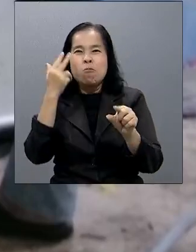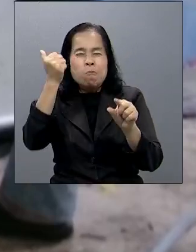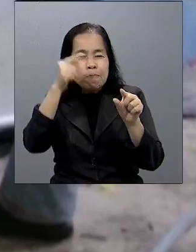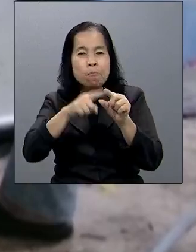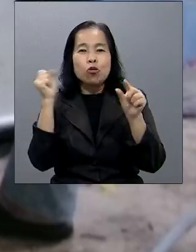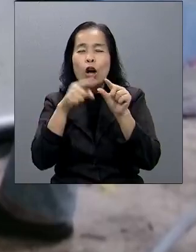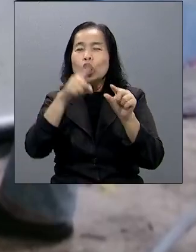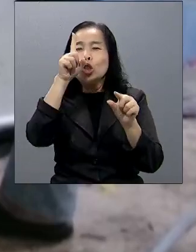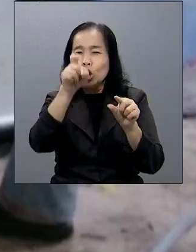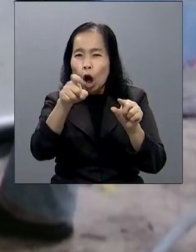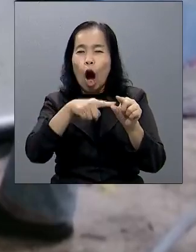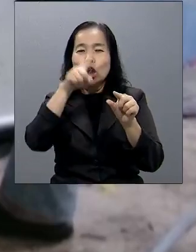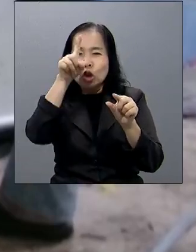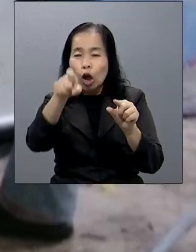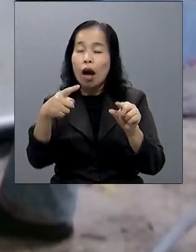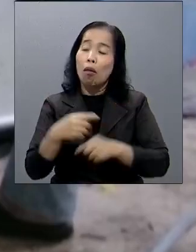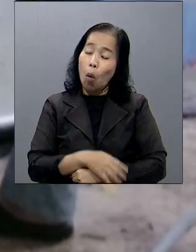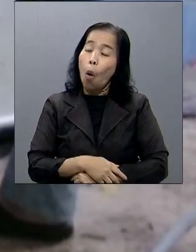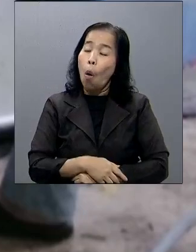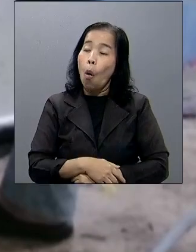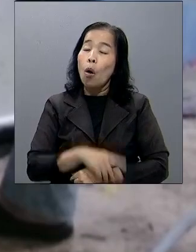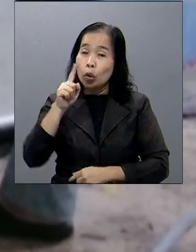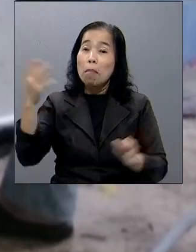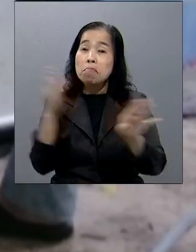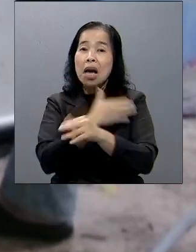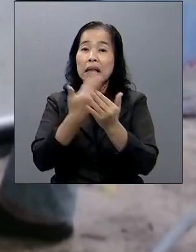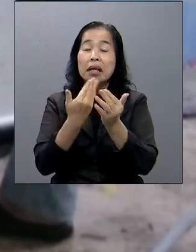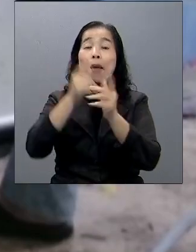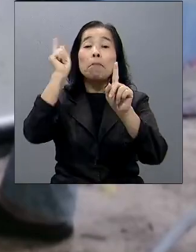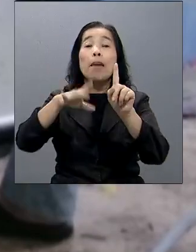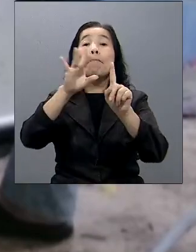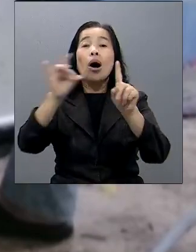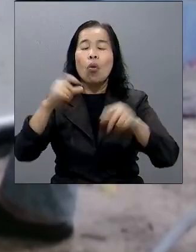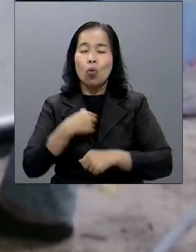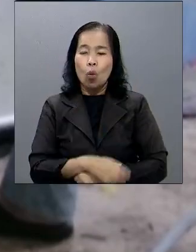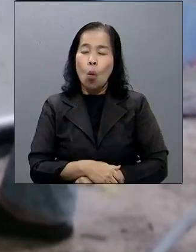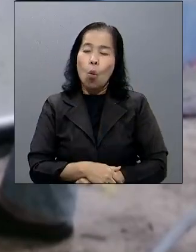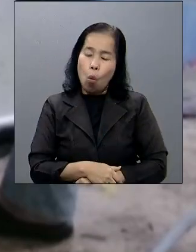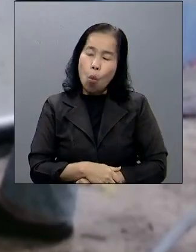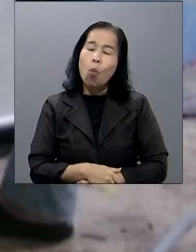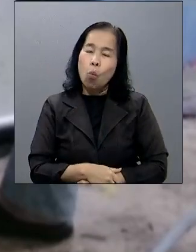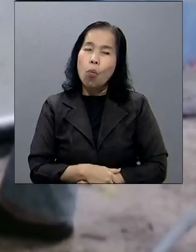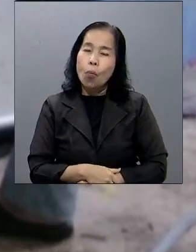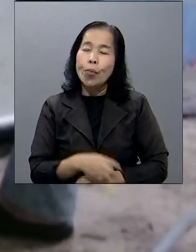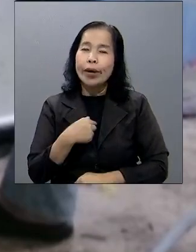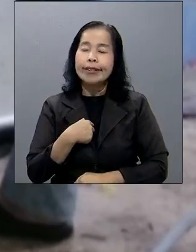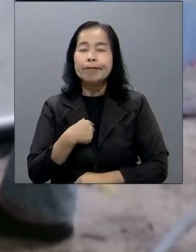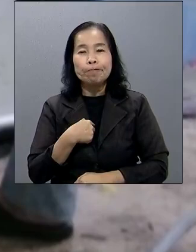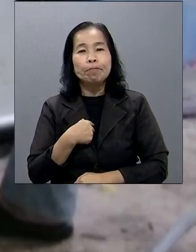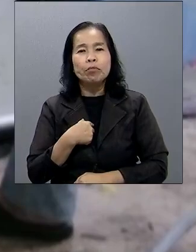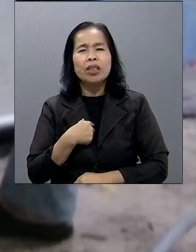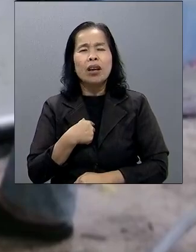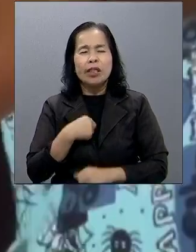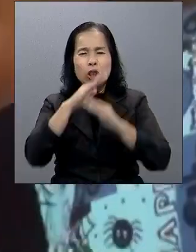อันนี้มันเสียตัวเนี้ยเสียต้องเปลี่ยนเป็นเงิน 1,800 บาทก็เกือบ 2,000 นะคะทีนี้ด้วยความเสีย